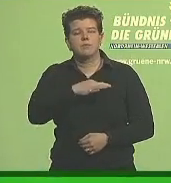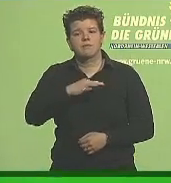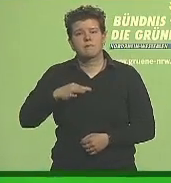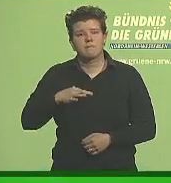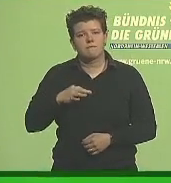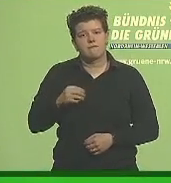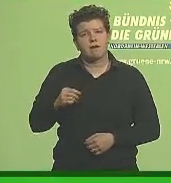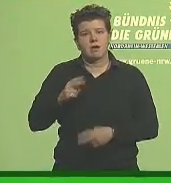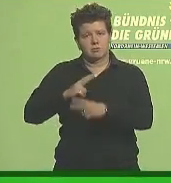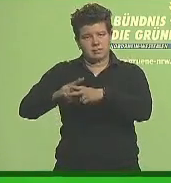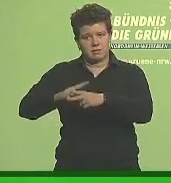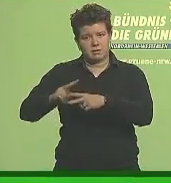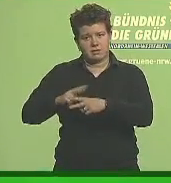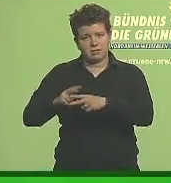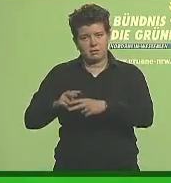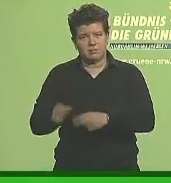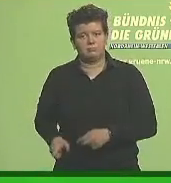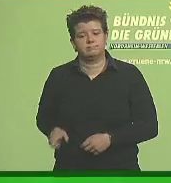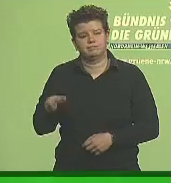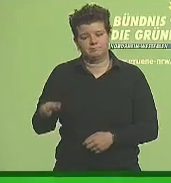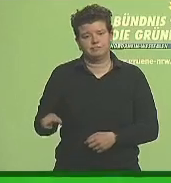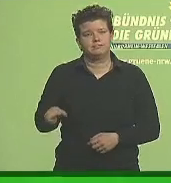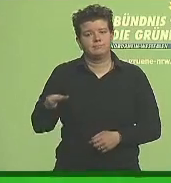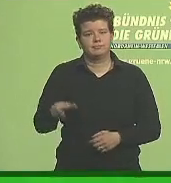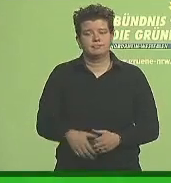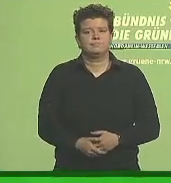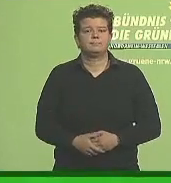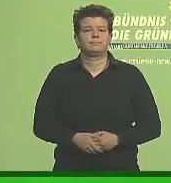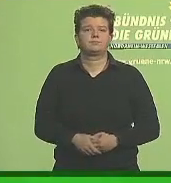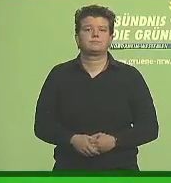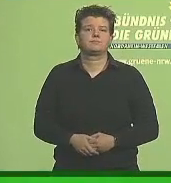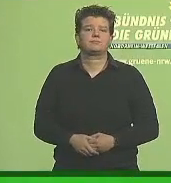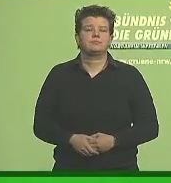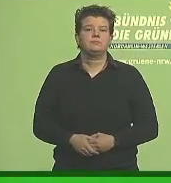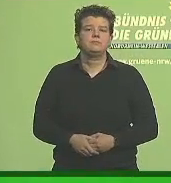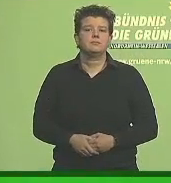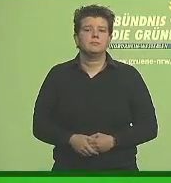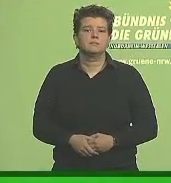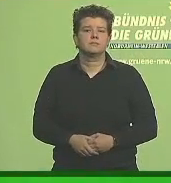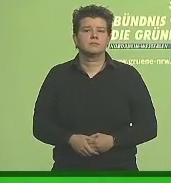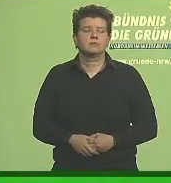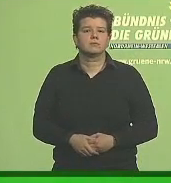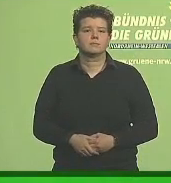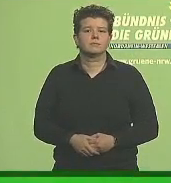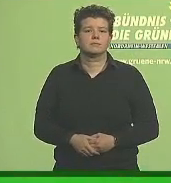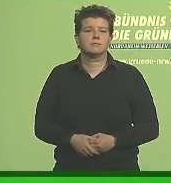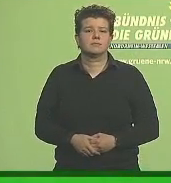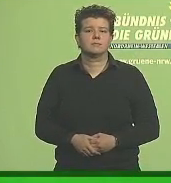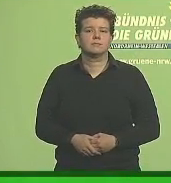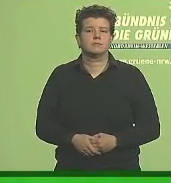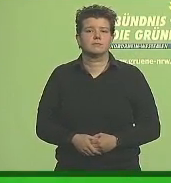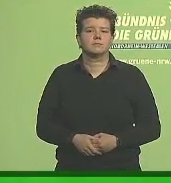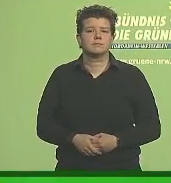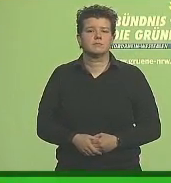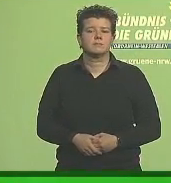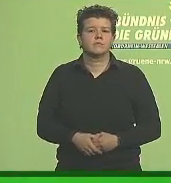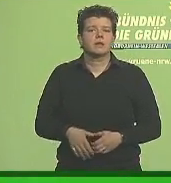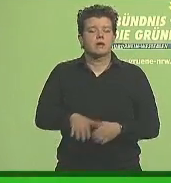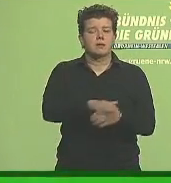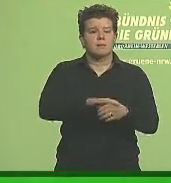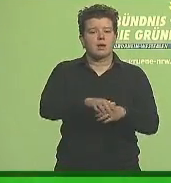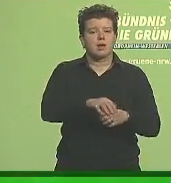Milliarden von Euro verpulvert werden. Im Bereich der Photovoltaik ist es zwingend erforderlich, aus